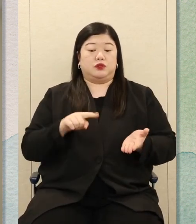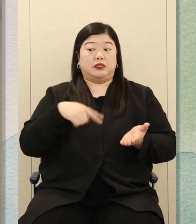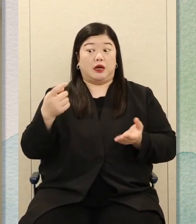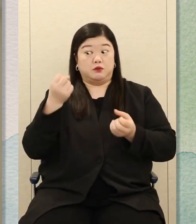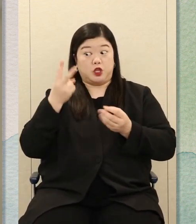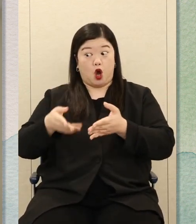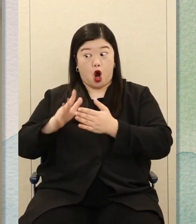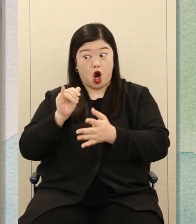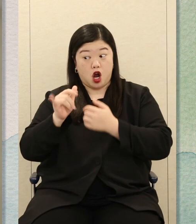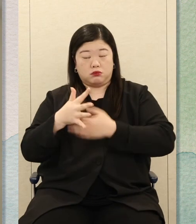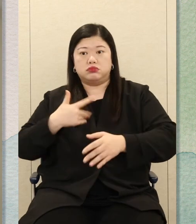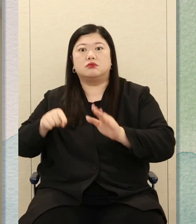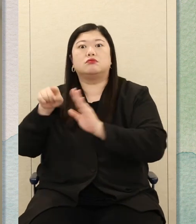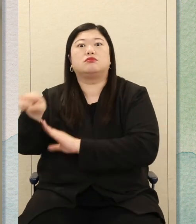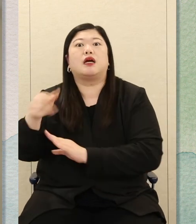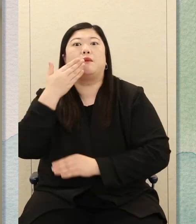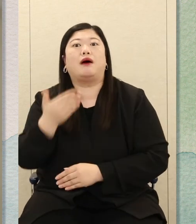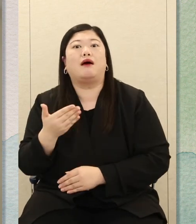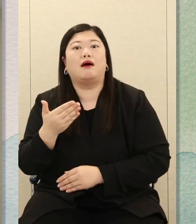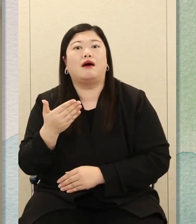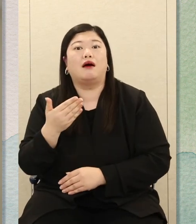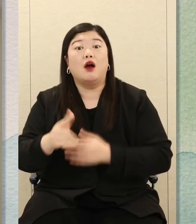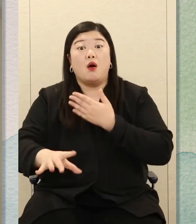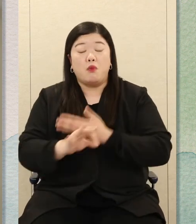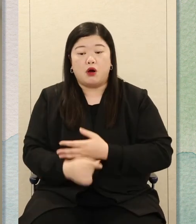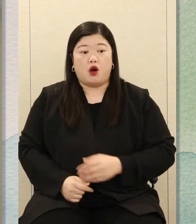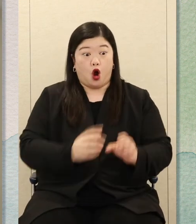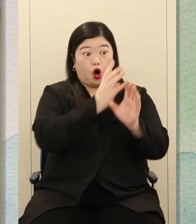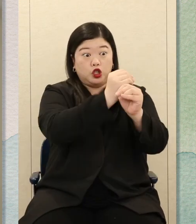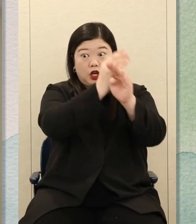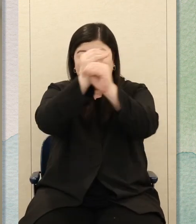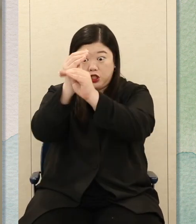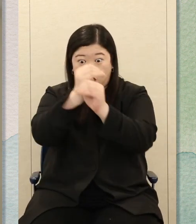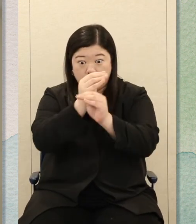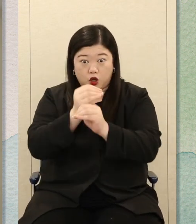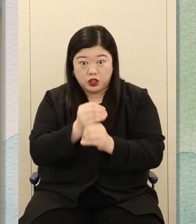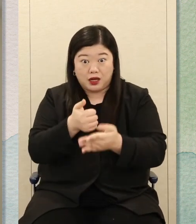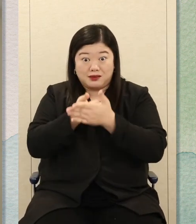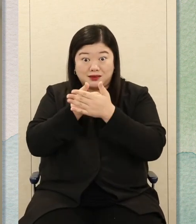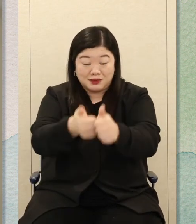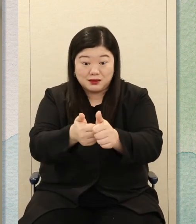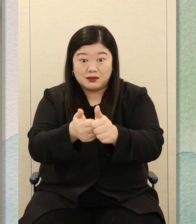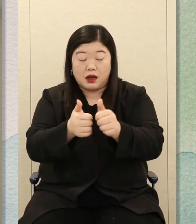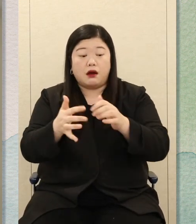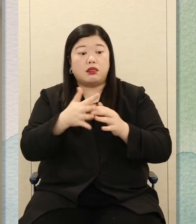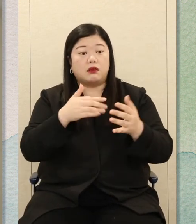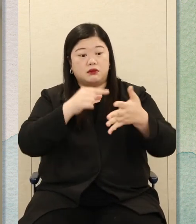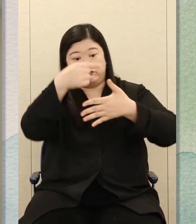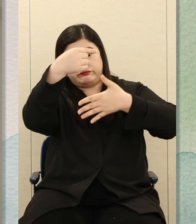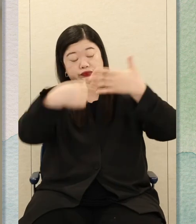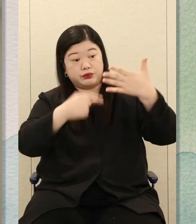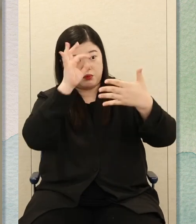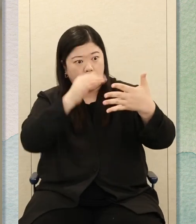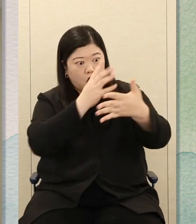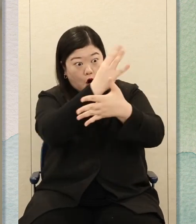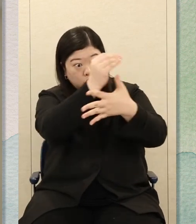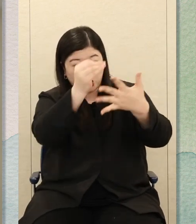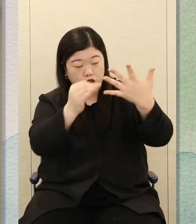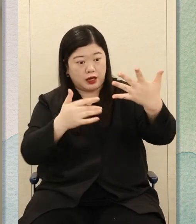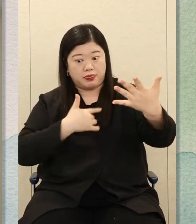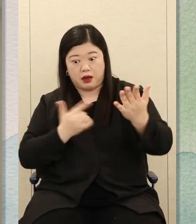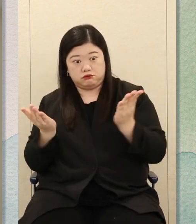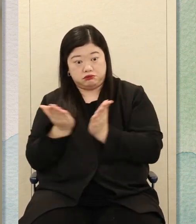그러면 동시에 10개, 12개씩 독서 모임이 동시에 열리는 거예요. 그래서 상당히 운영이 이렇게 세련되고